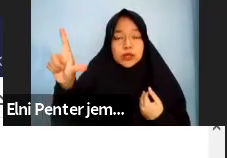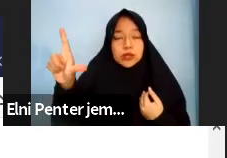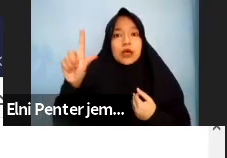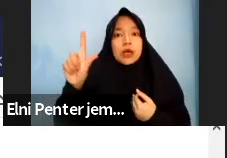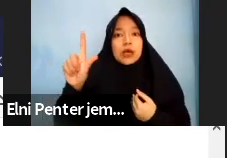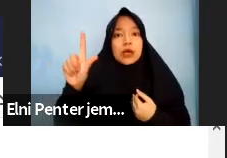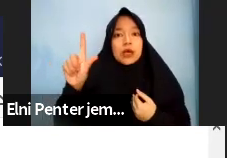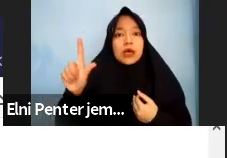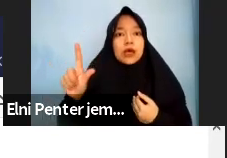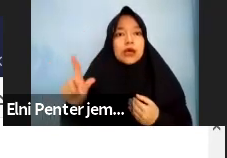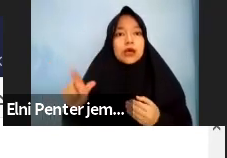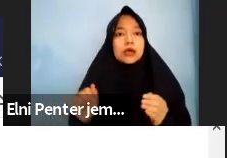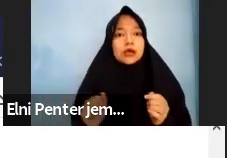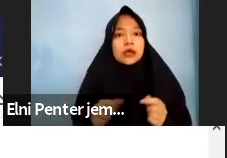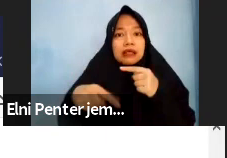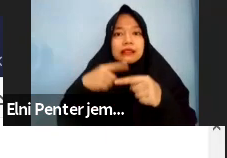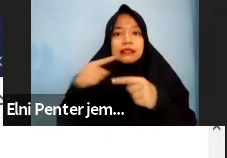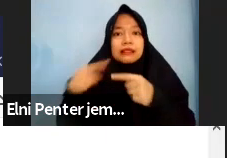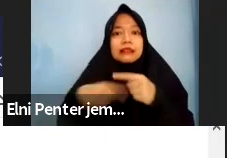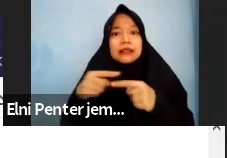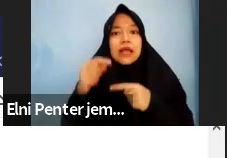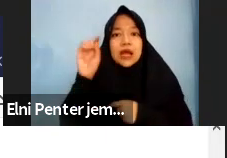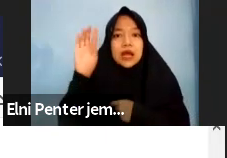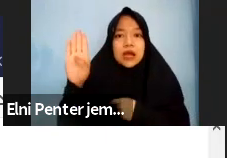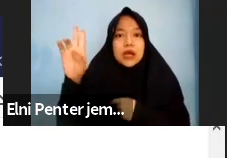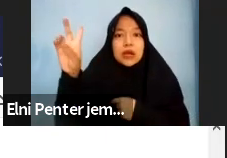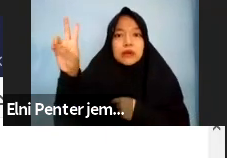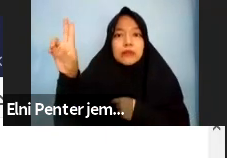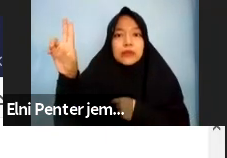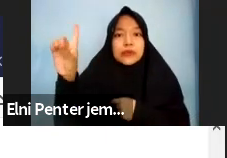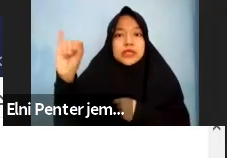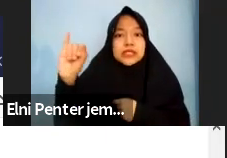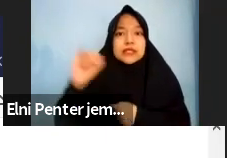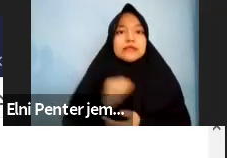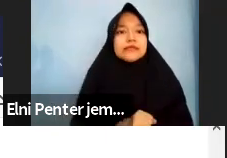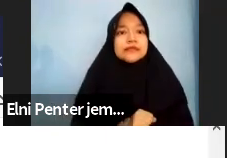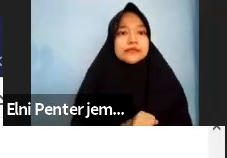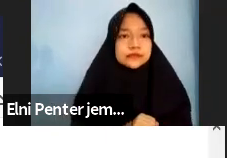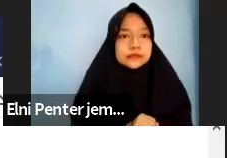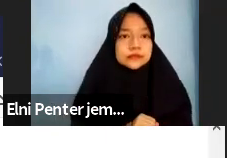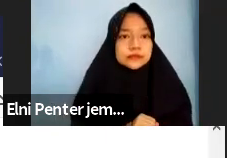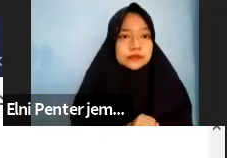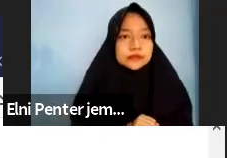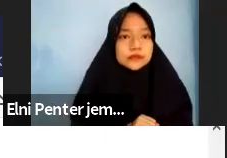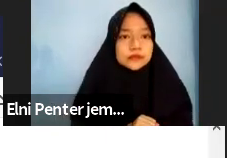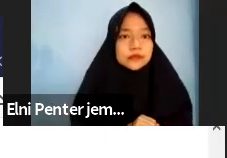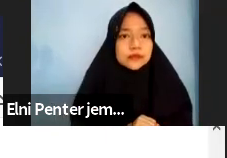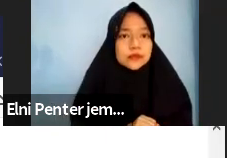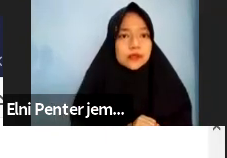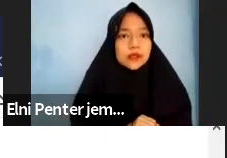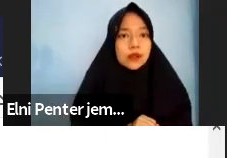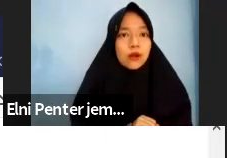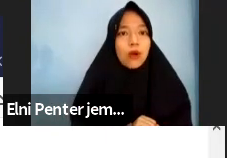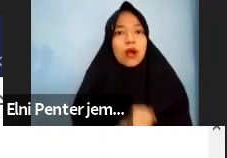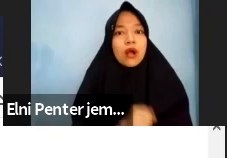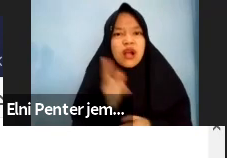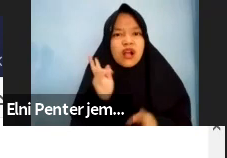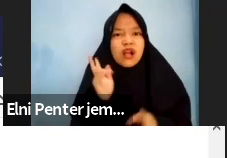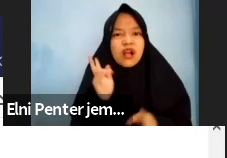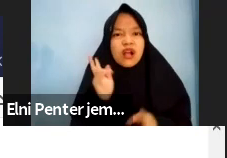satu hari satu 147 + 3 170 Bisa dua bulan Mei bisa tiga bulan